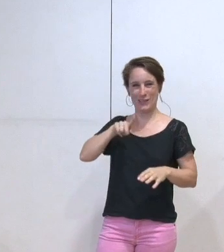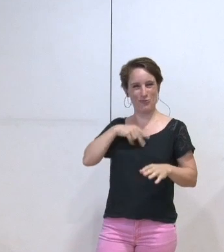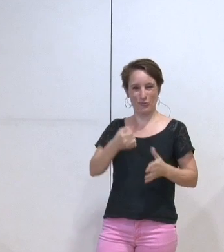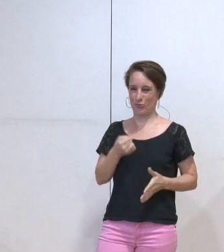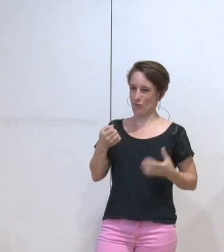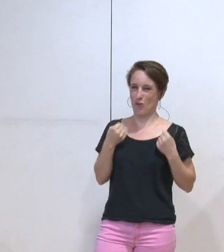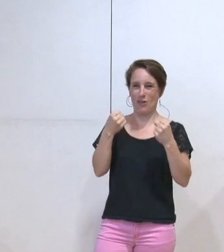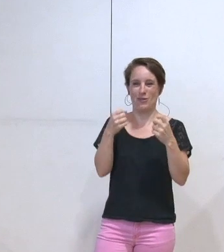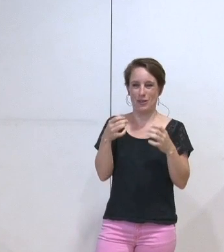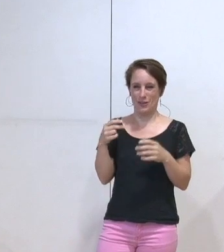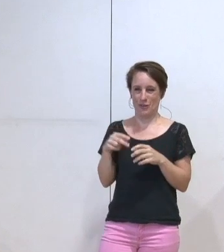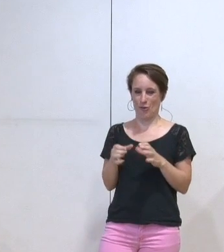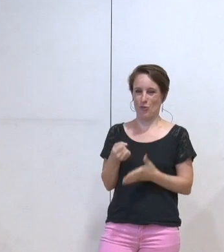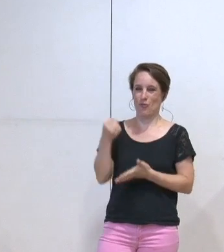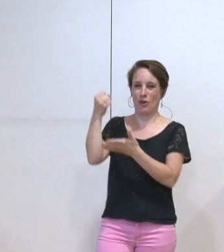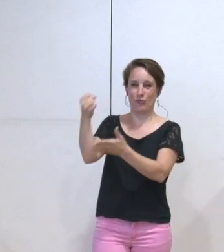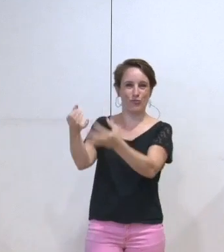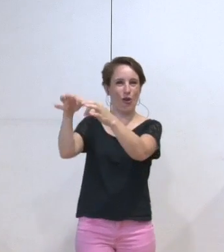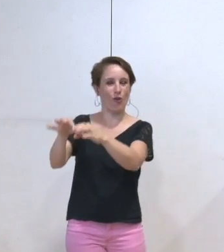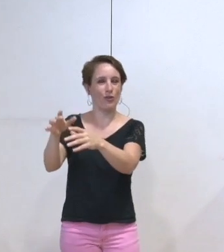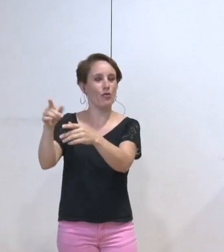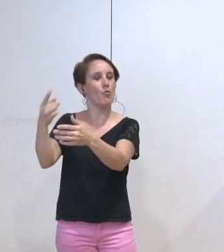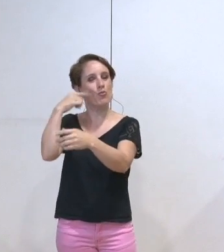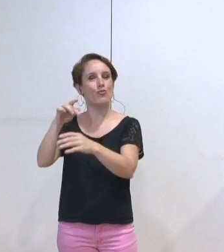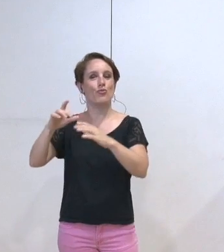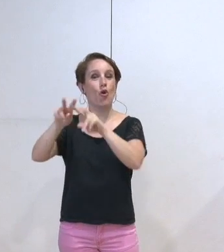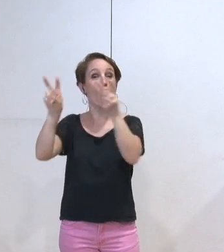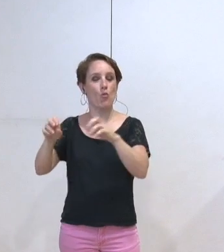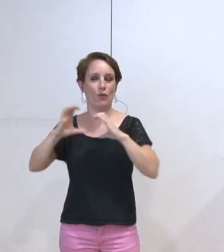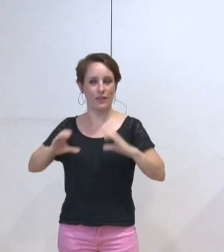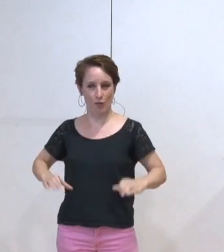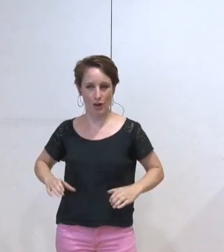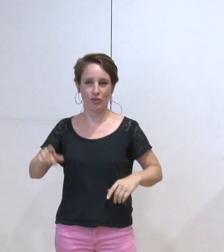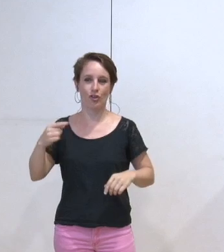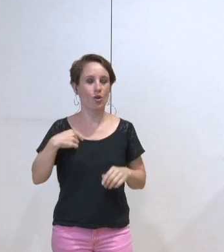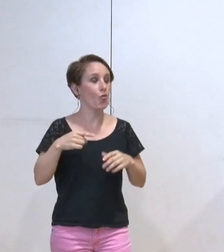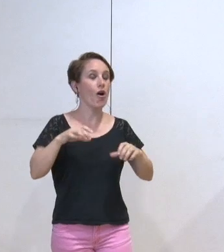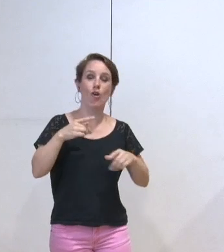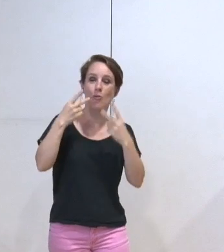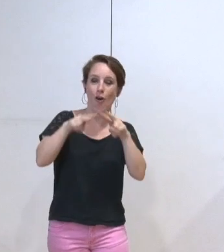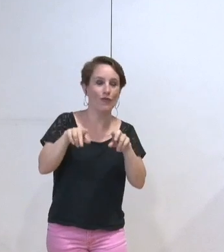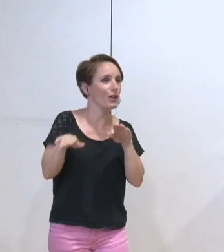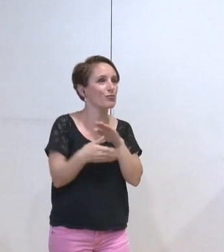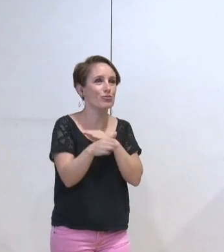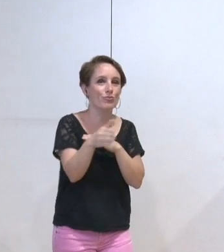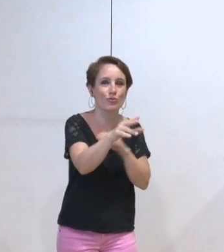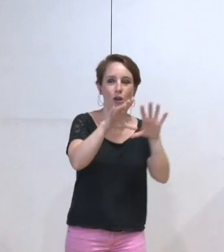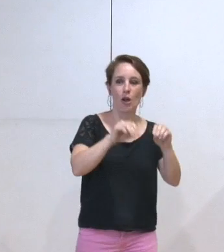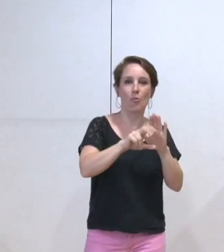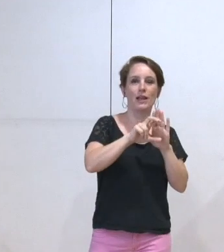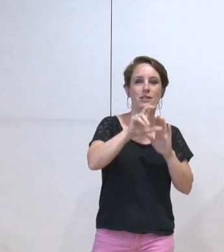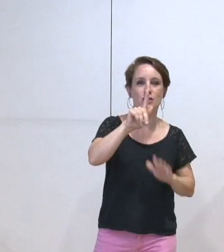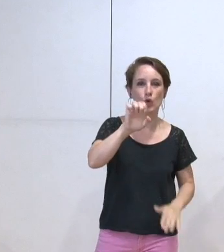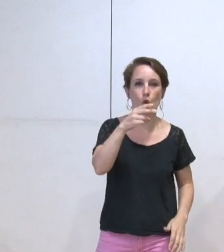rendez-vous en ville à pied Alsace laoren place Victor Hugo Molière place Grenette Jean-Jacques Rousseau rue de la République rue de la